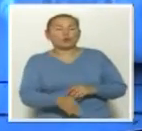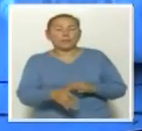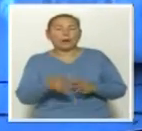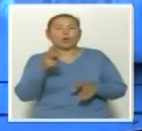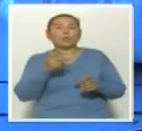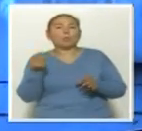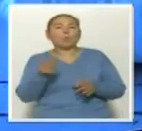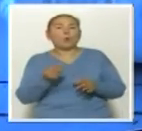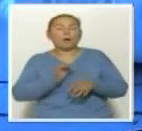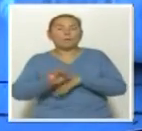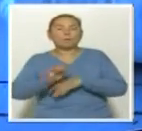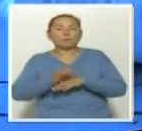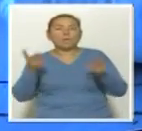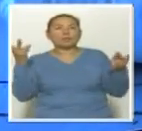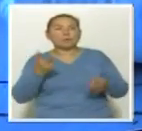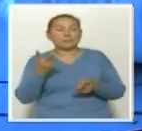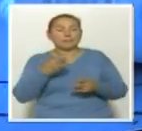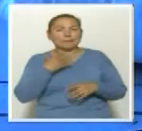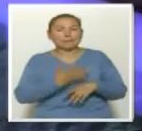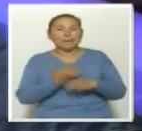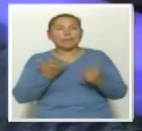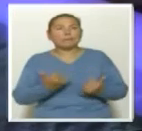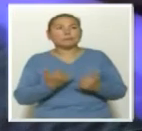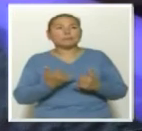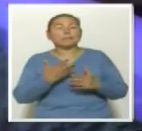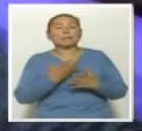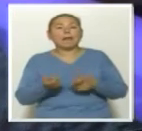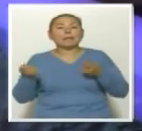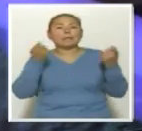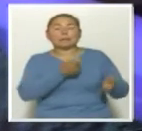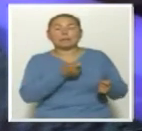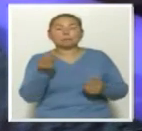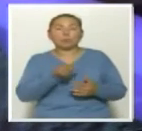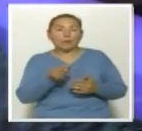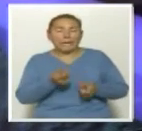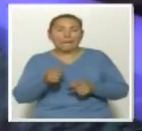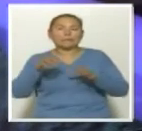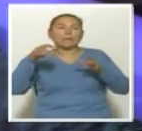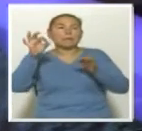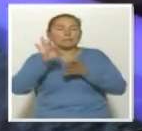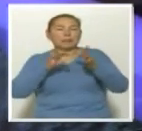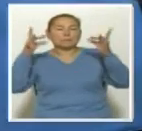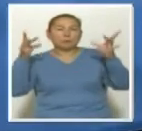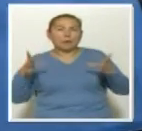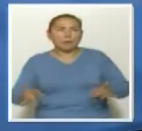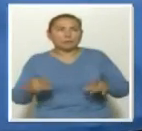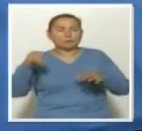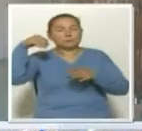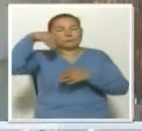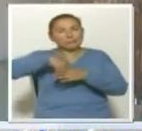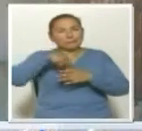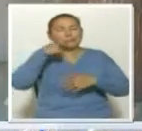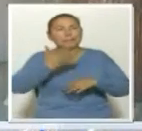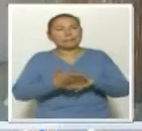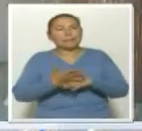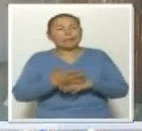өндіруде, осайша ауыл тұрғындарының қажеттілігін өтеп отыр. Әзірге тұтынушылардың әкелген бидайын тартып беруді ұйымдастырып отырған кәсіпкер алдағы уақытта асықты